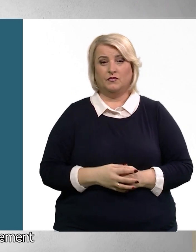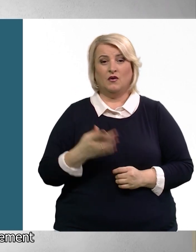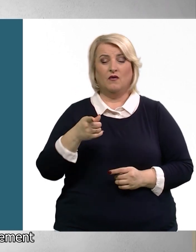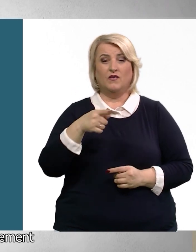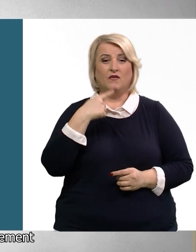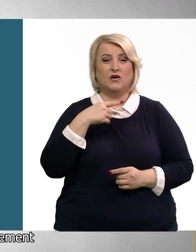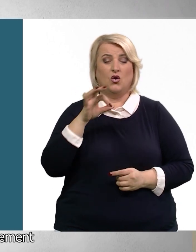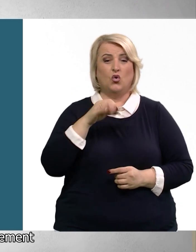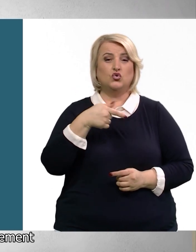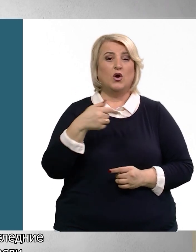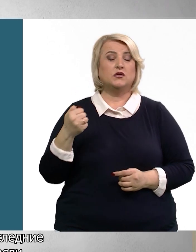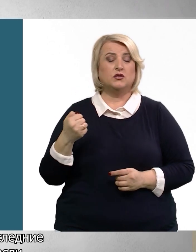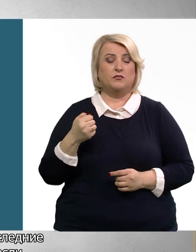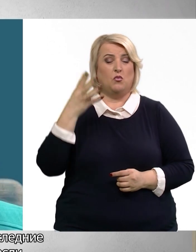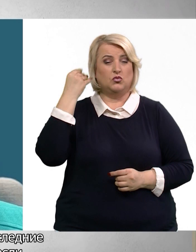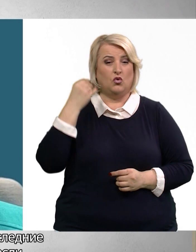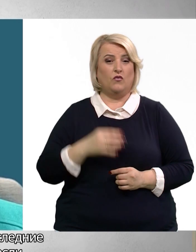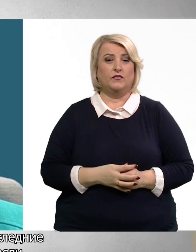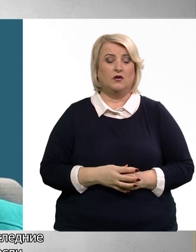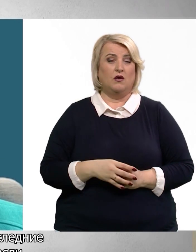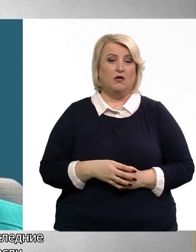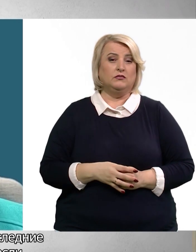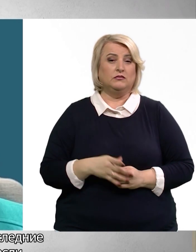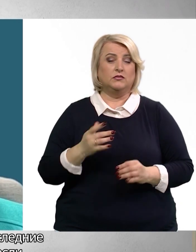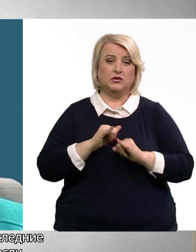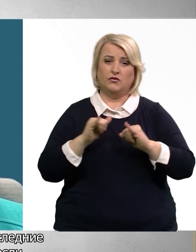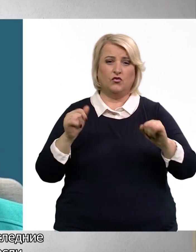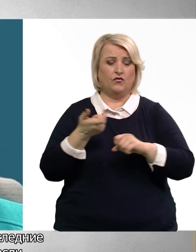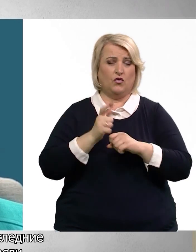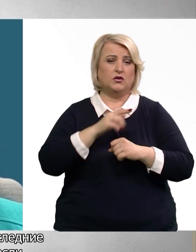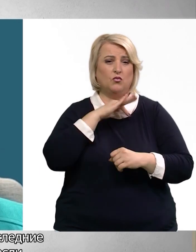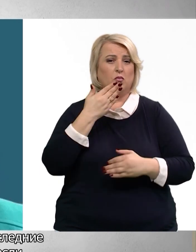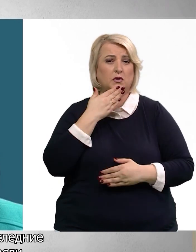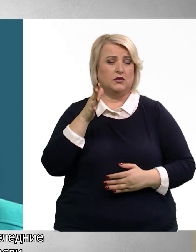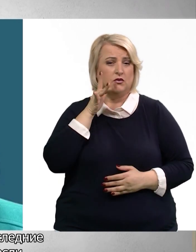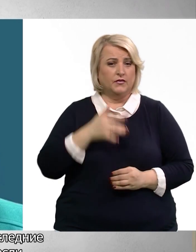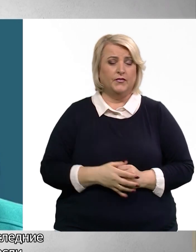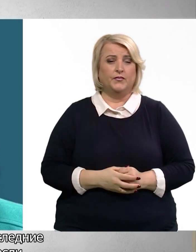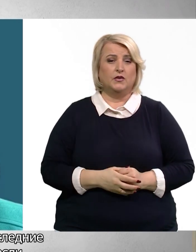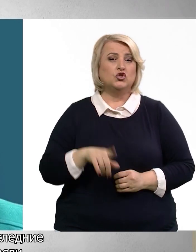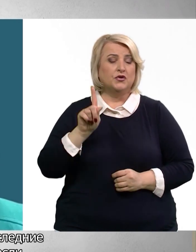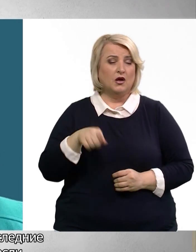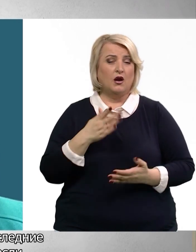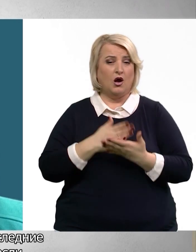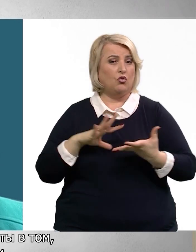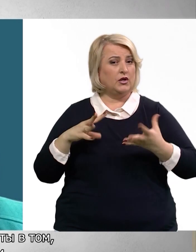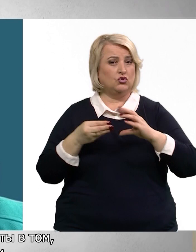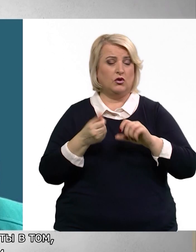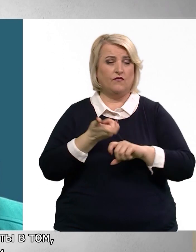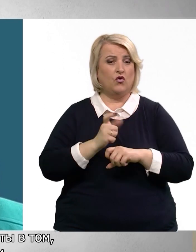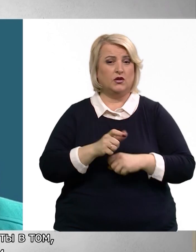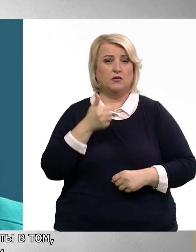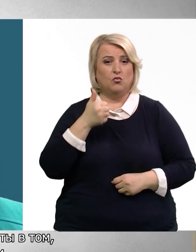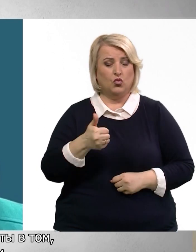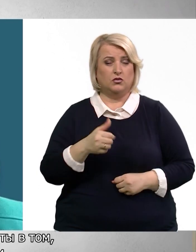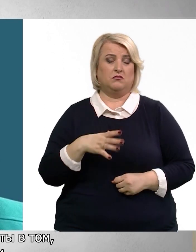de Junior Achievement Moldova și trebuie să le dau credit pentru că s-au dezvoltat foarte mult în ultimii ani și chiar au